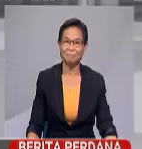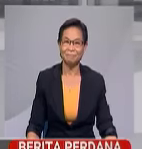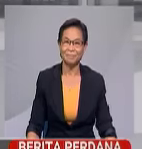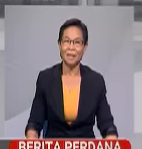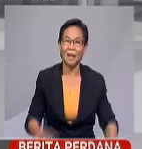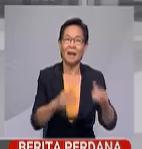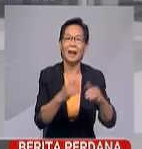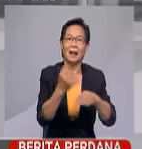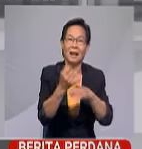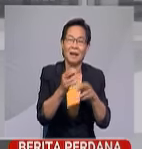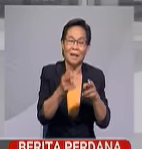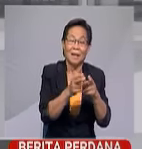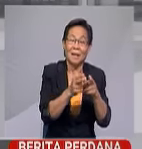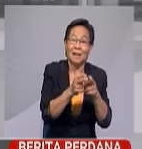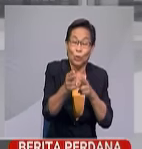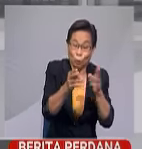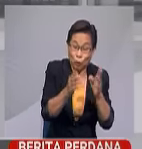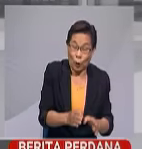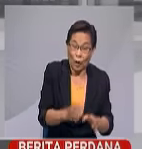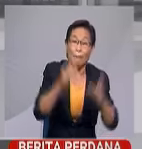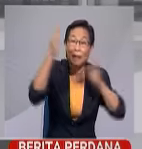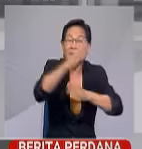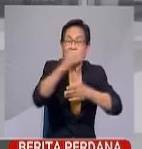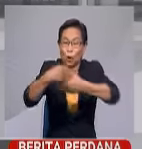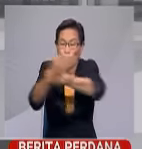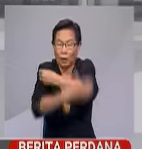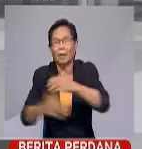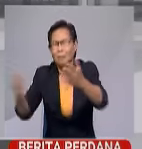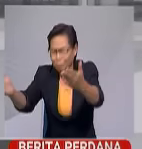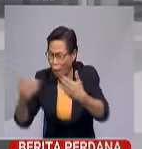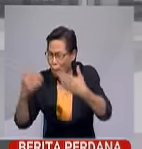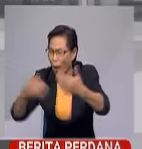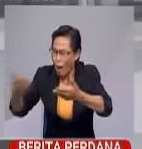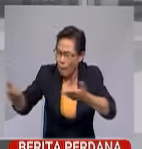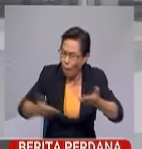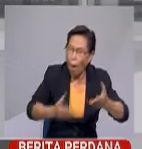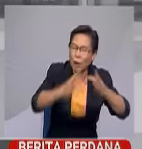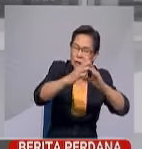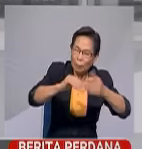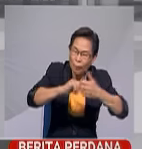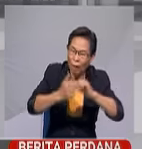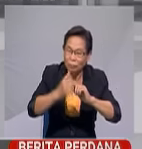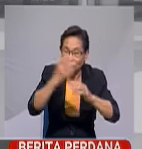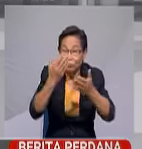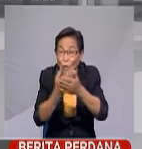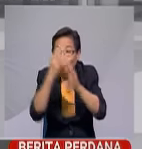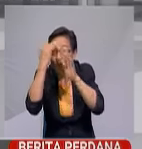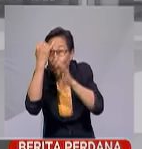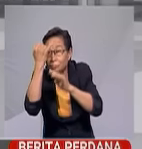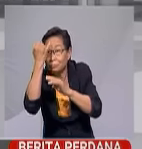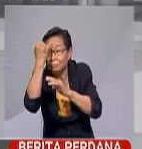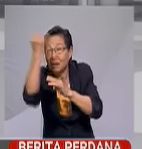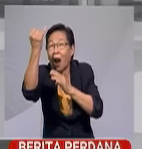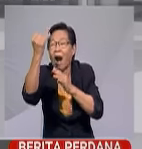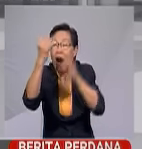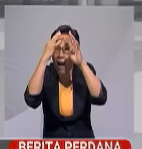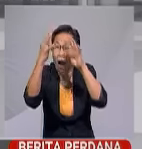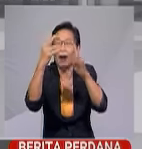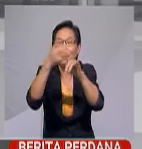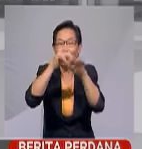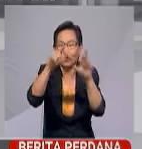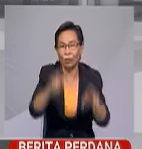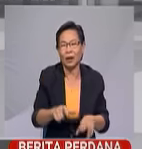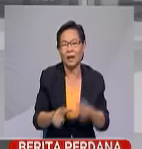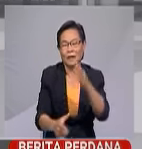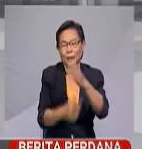Pemain industri dari dalam dan luar negara dialu-alukan untuk membawa masuk penyelesaian inovatif kepada rakyat. Timbalan Menteri